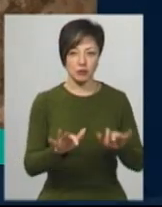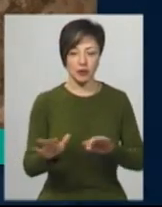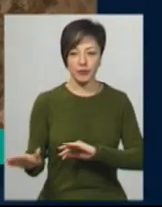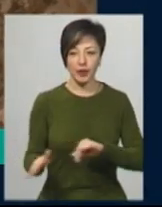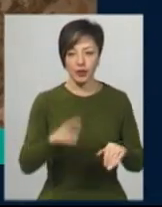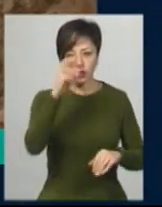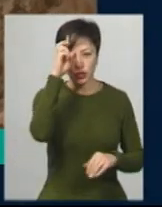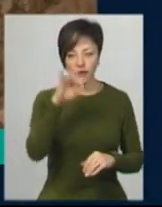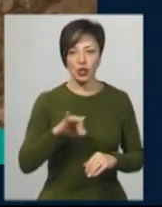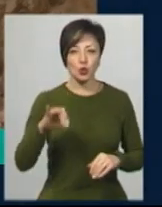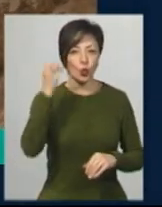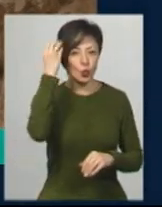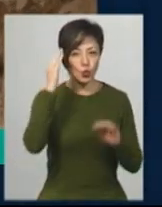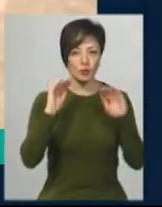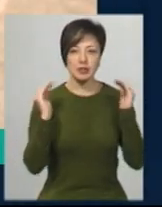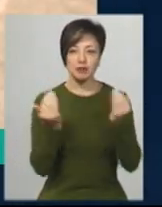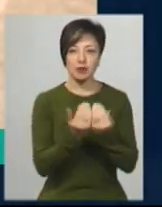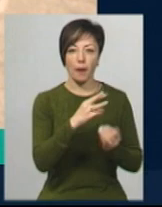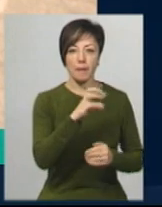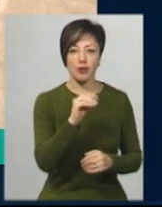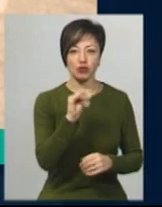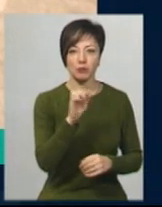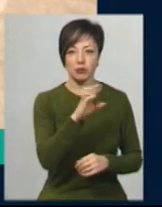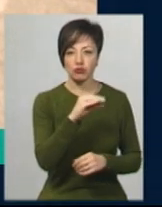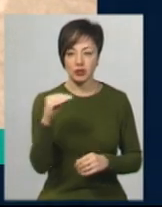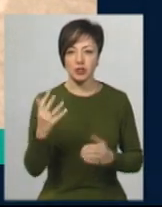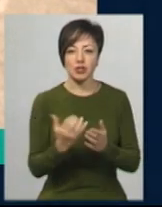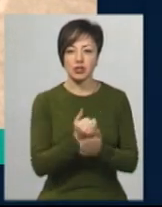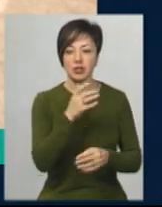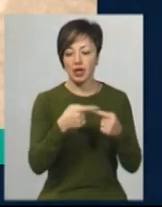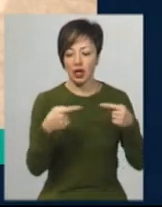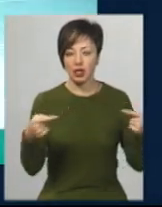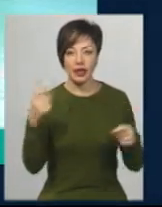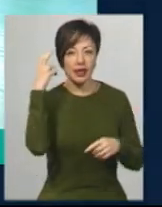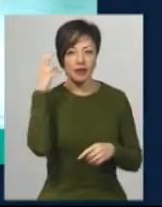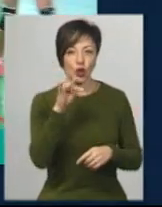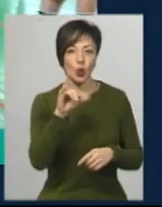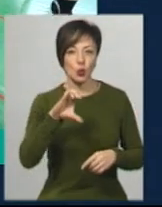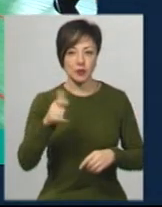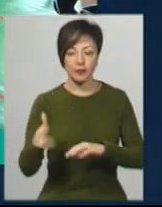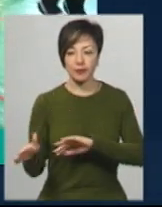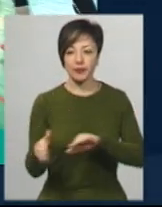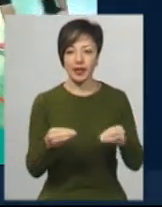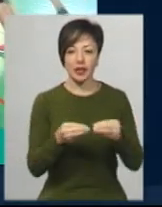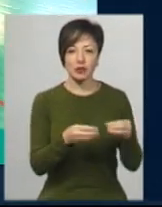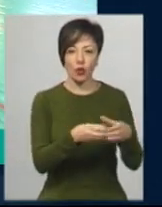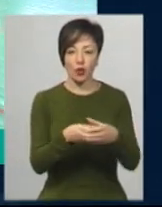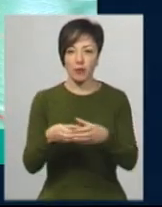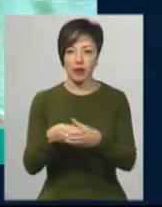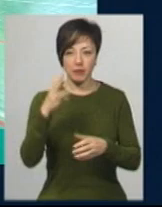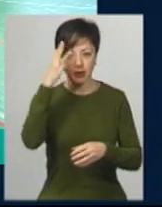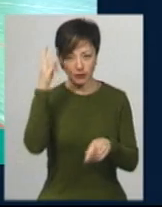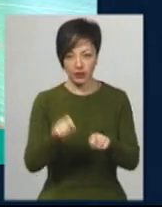У Державному історико-культурному заповіднику Межибіж віднайшли артефакти часів Київської Русі. 10 команд бере участь у